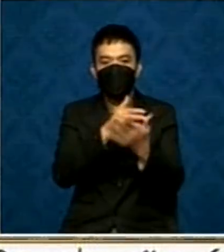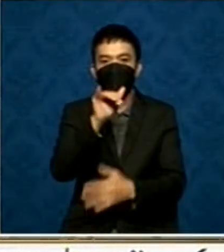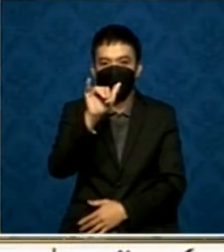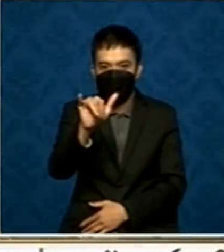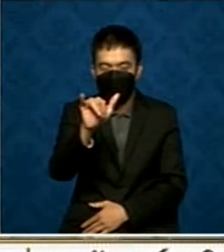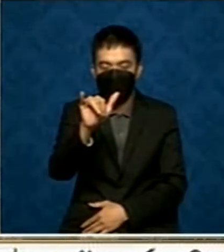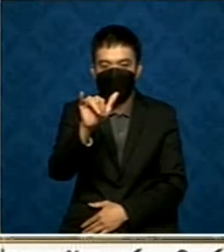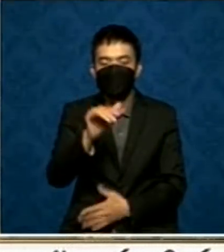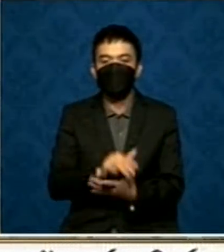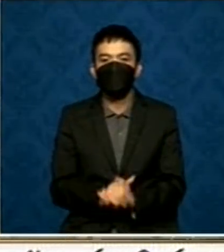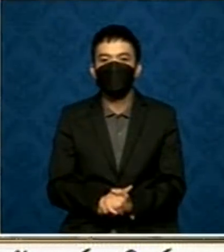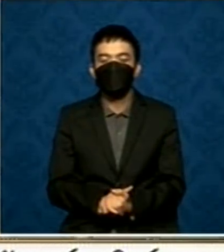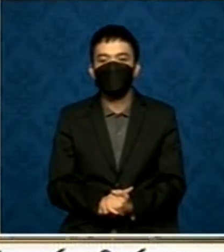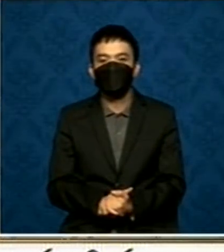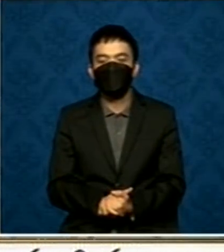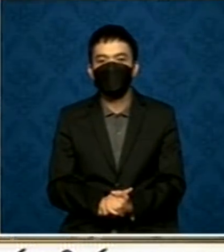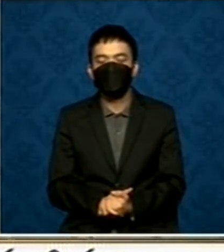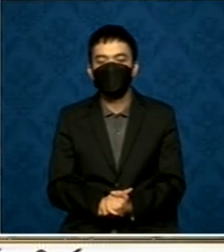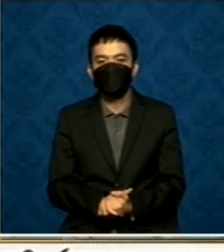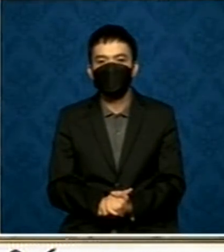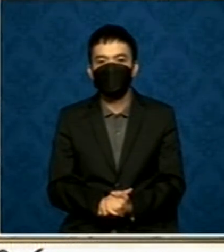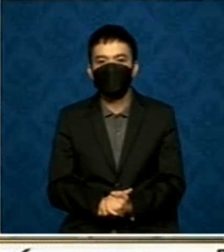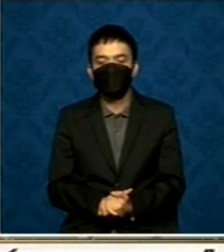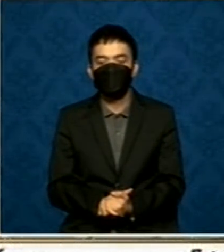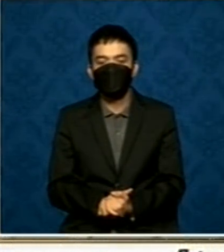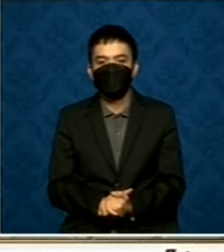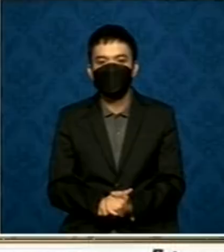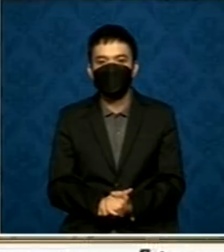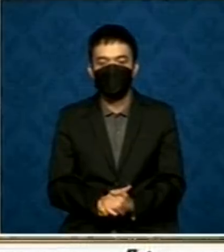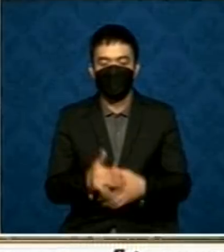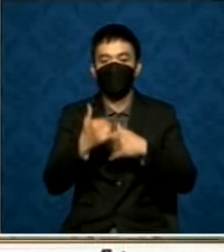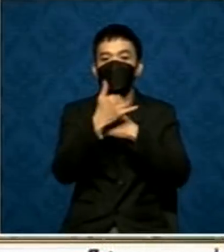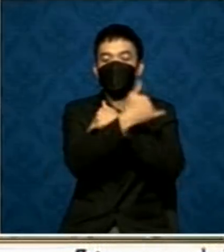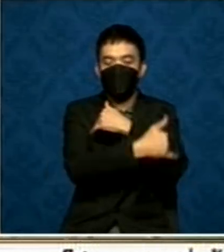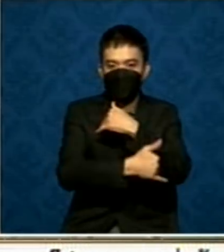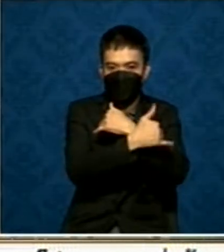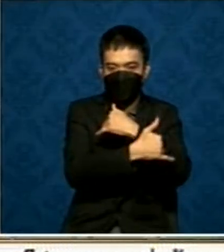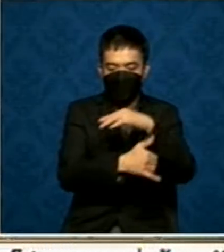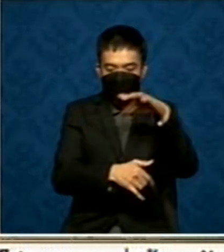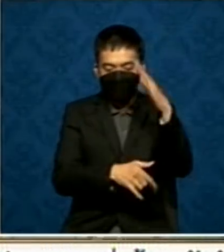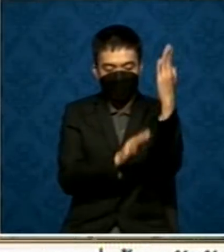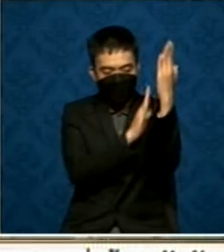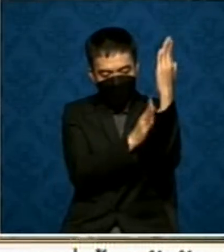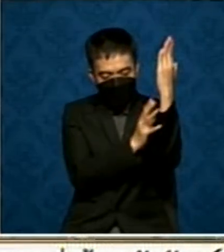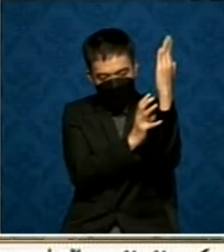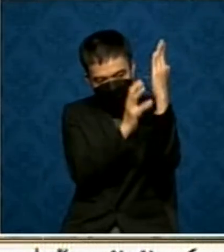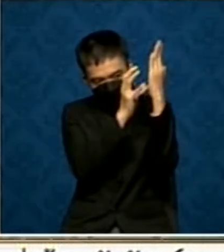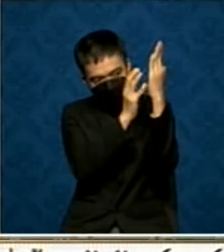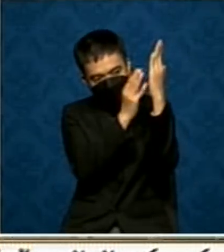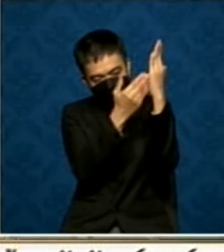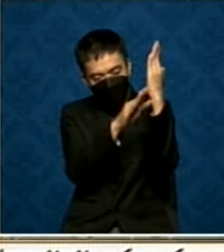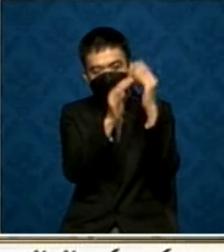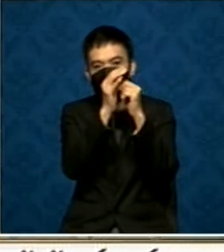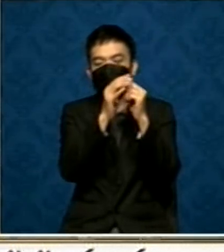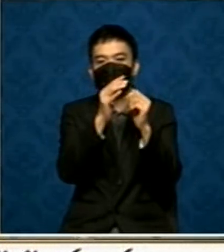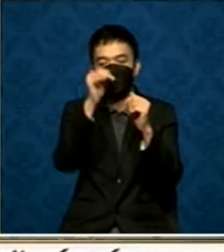การมีชายแดนตดต่อกักัประเทศรอบด้าน ทั้งอนเดีย ล